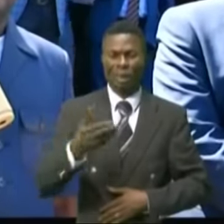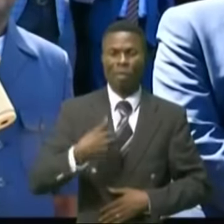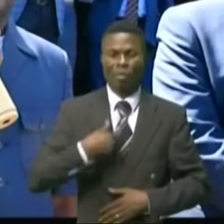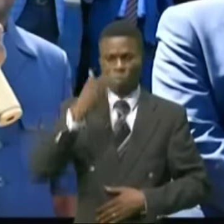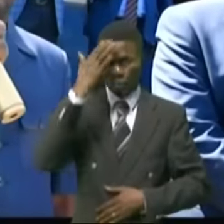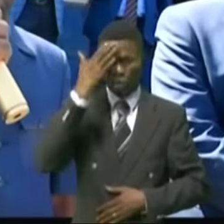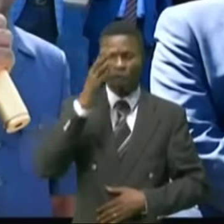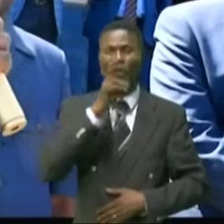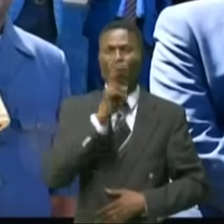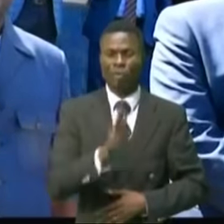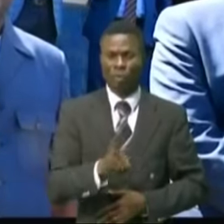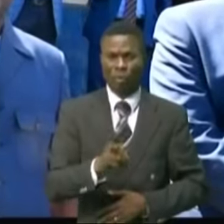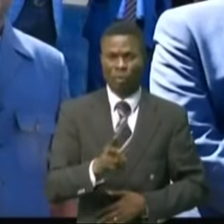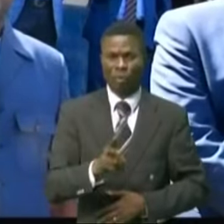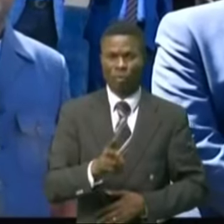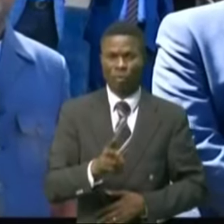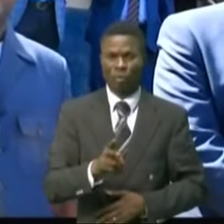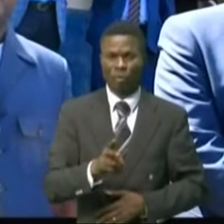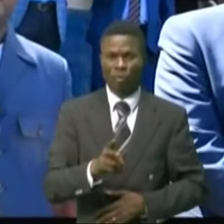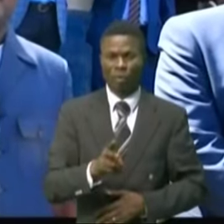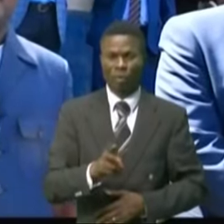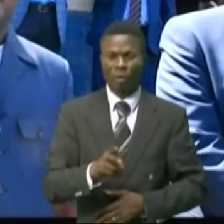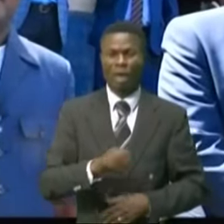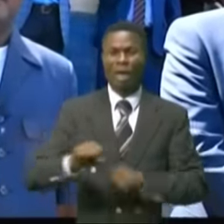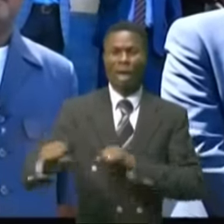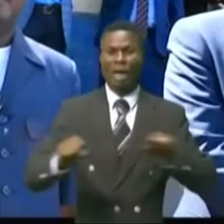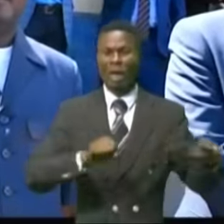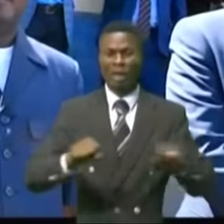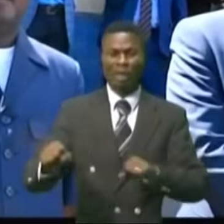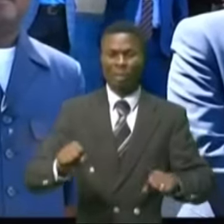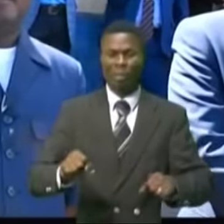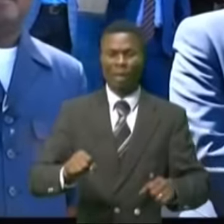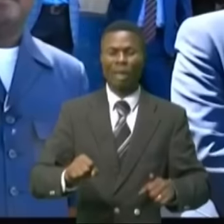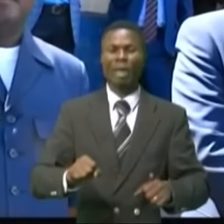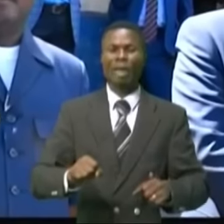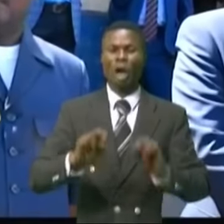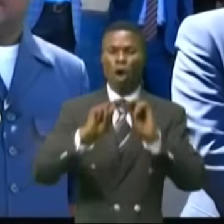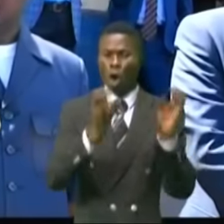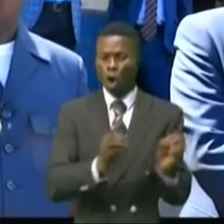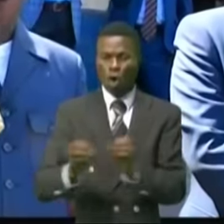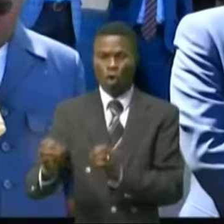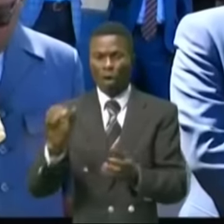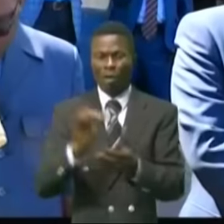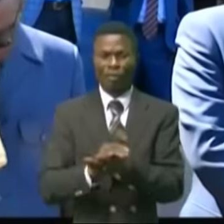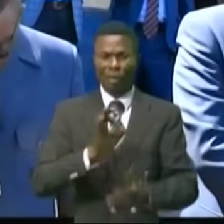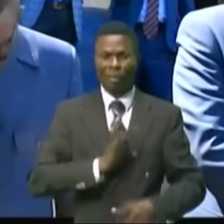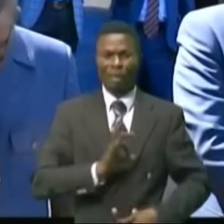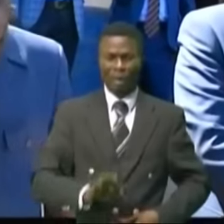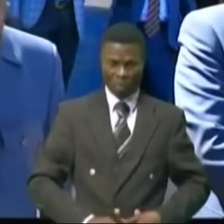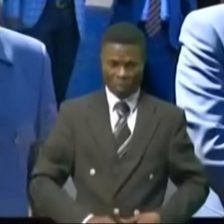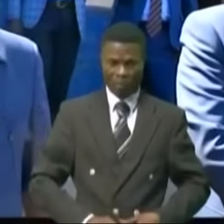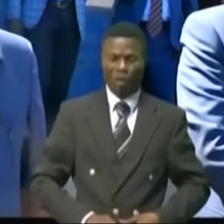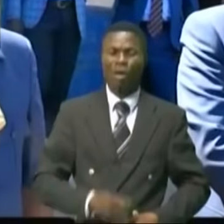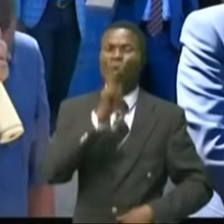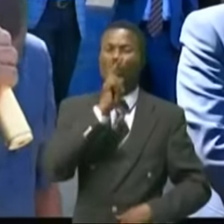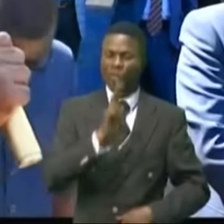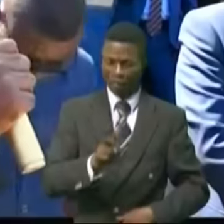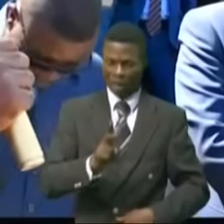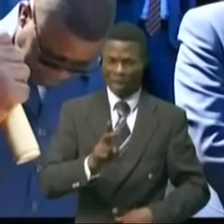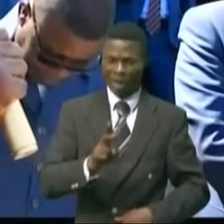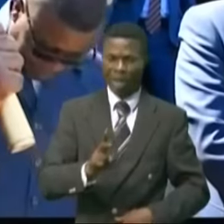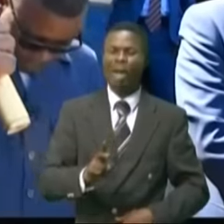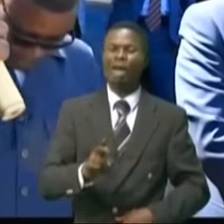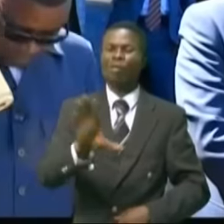que la bourse Excellencia sera bien arrachée par les enfants de Kapata, de l'école